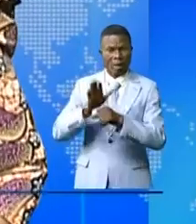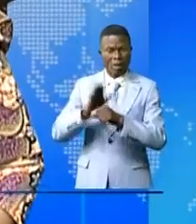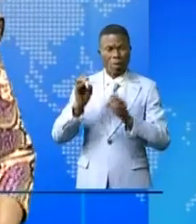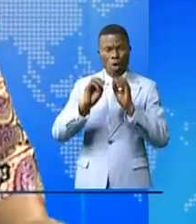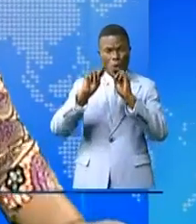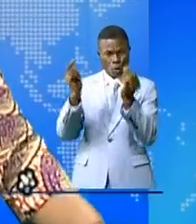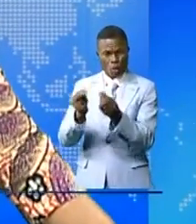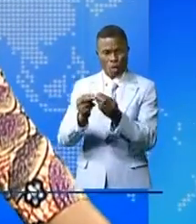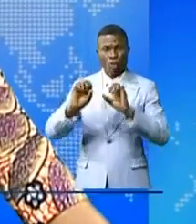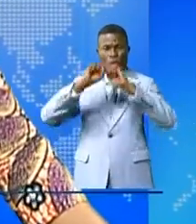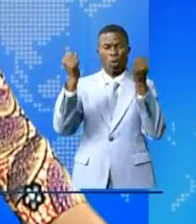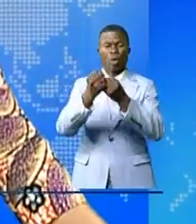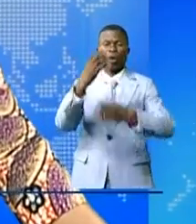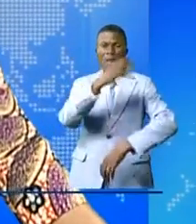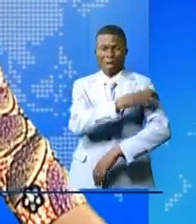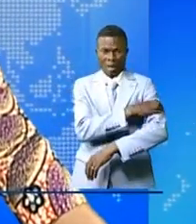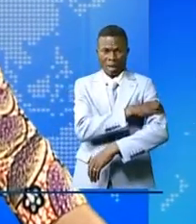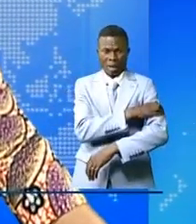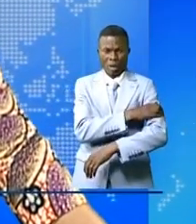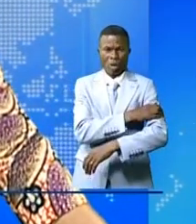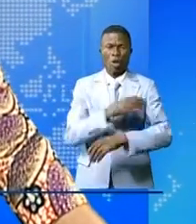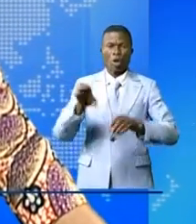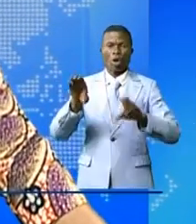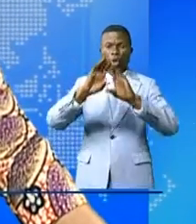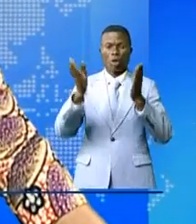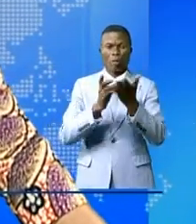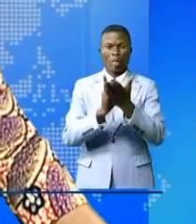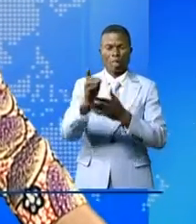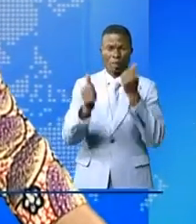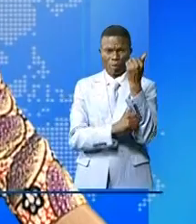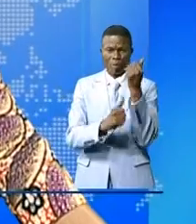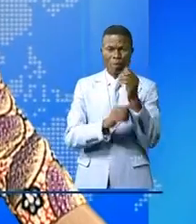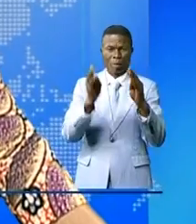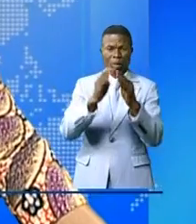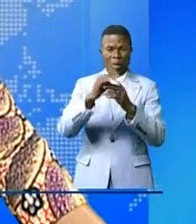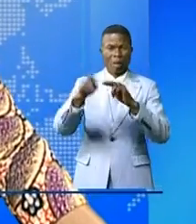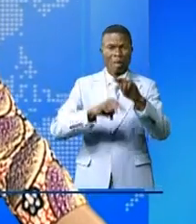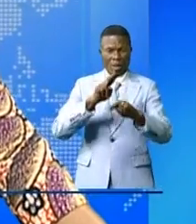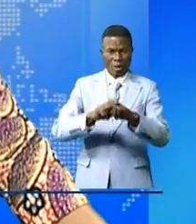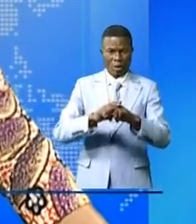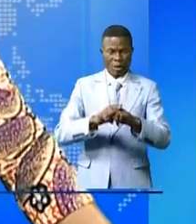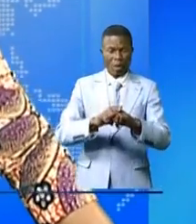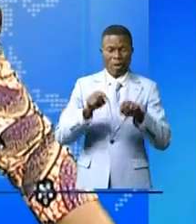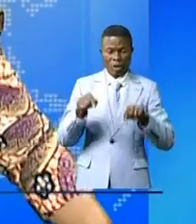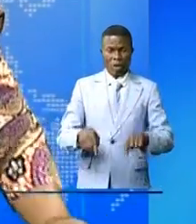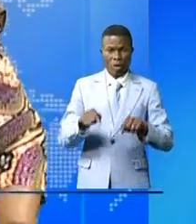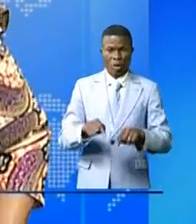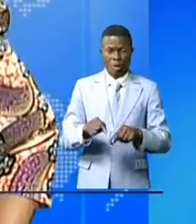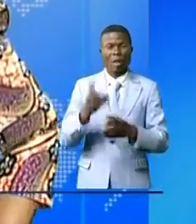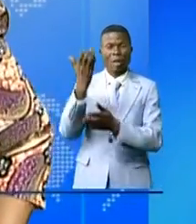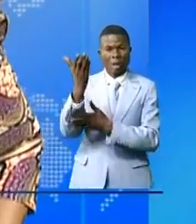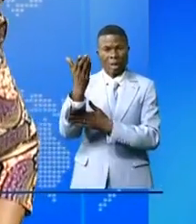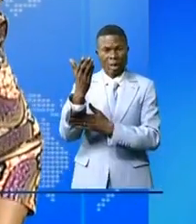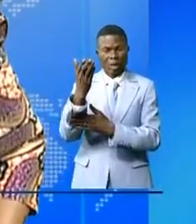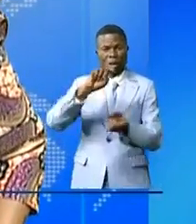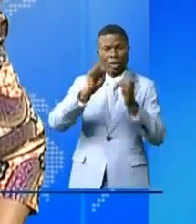organisations de la société civile étaient à la commission des droits de l'homme de l'Assemblée nationale. Aujourd'hui, elles sont allées plaider pour la